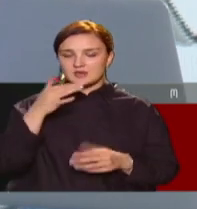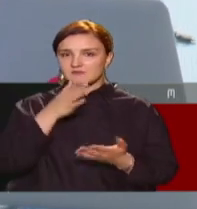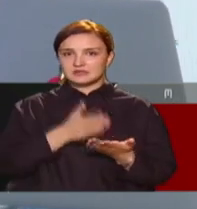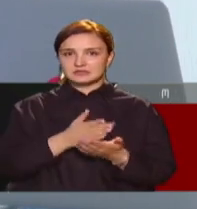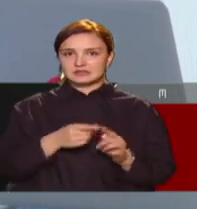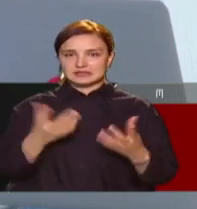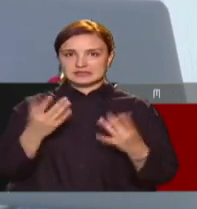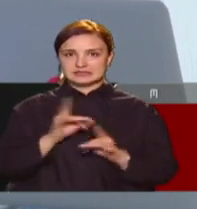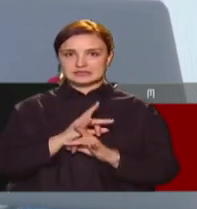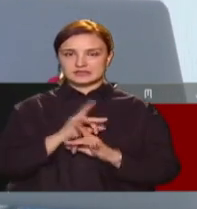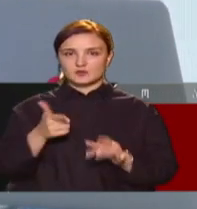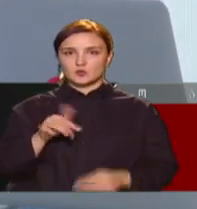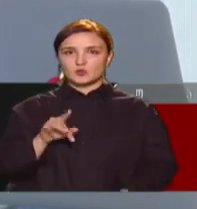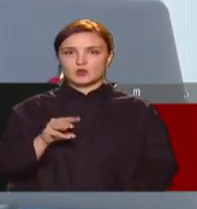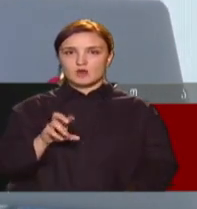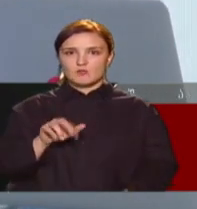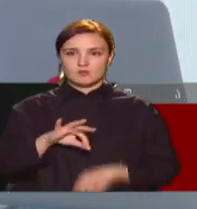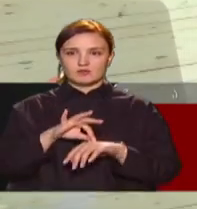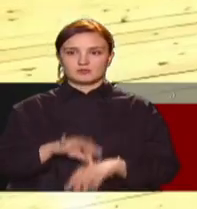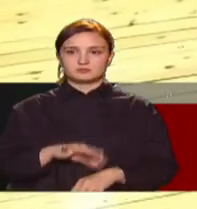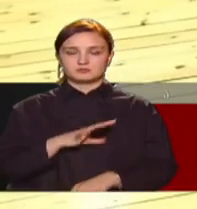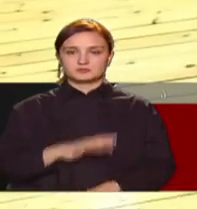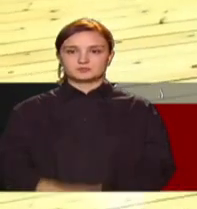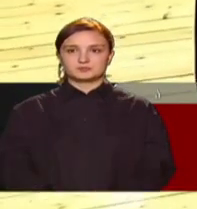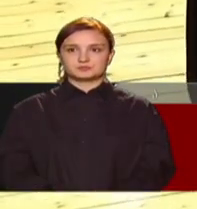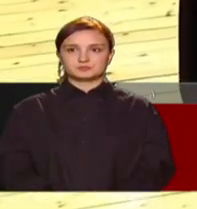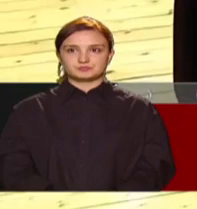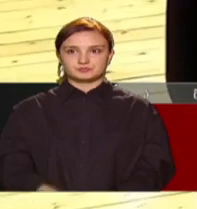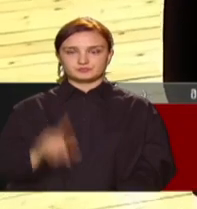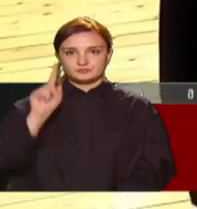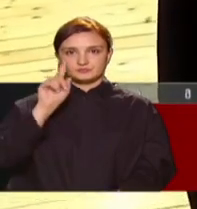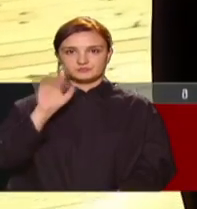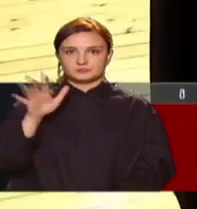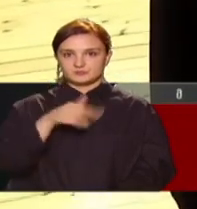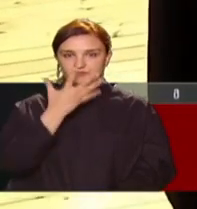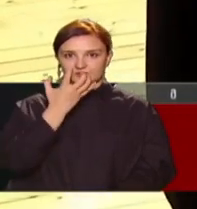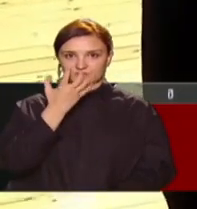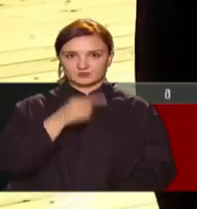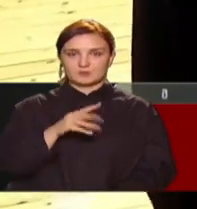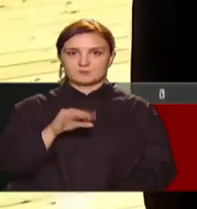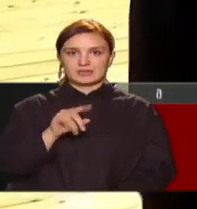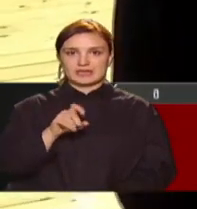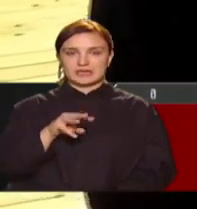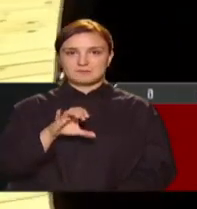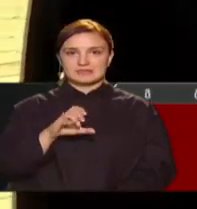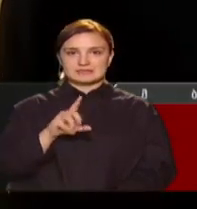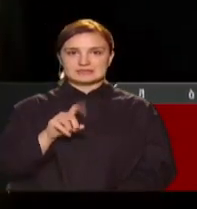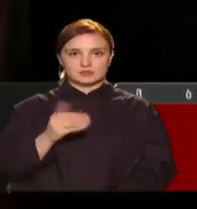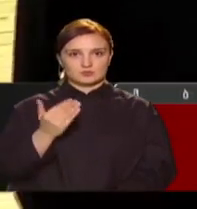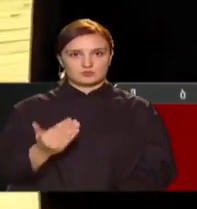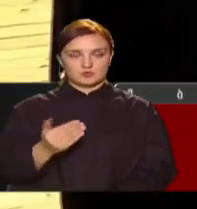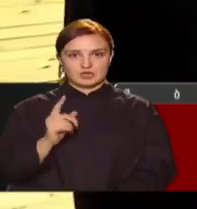მქონე დღესასწაული გურამობაც მოეწყო. ეს არის ცნობილი ფოტო, მიხეილ მესხი, უტევს მიხეილ მესხი, ეს